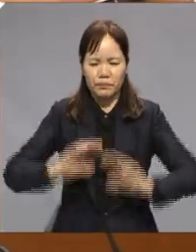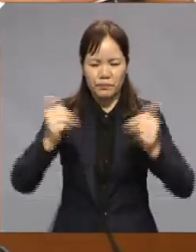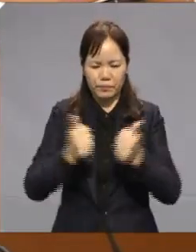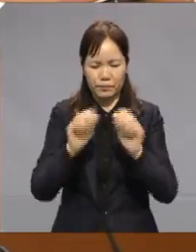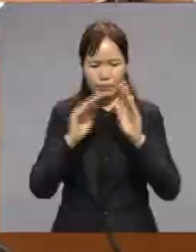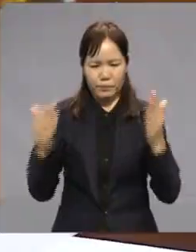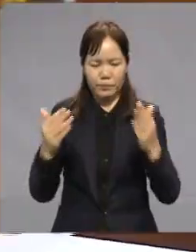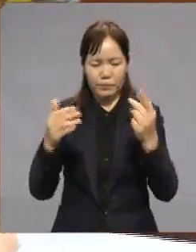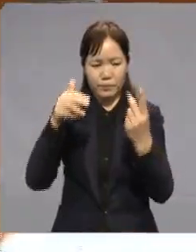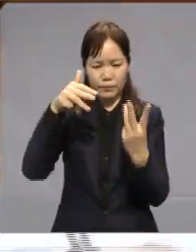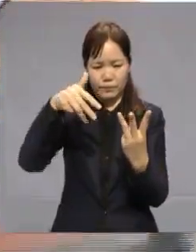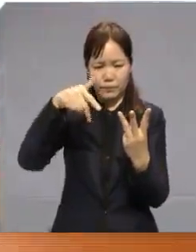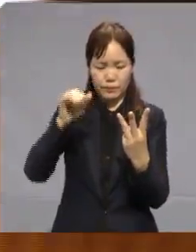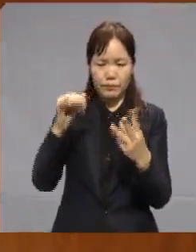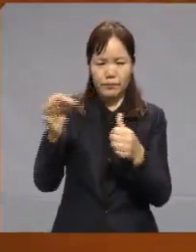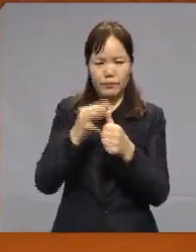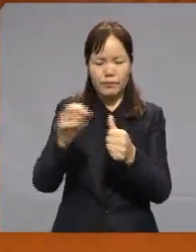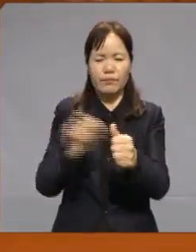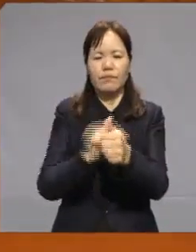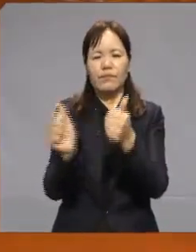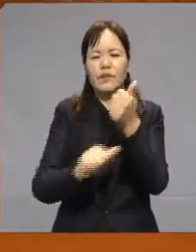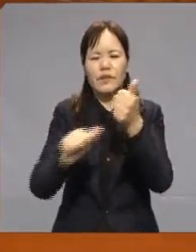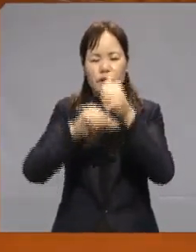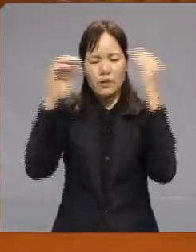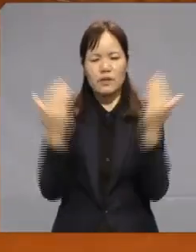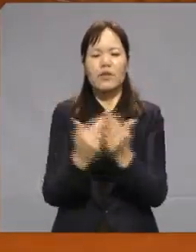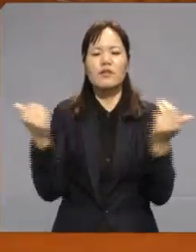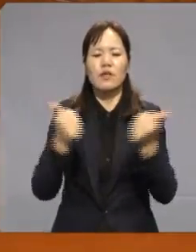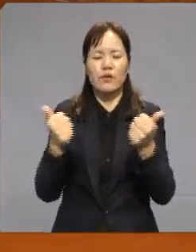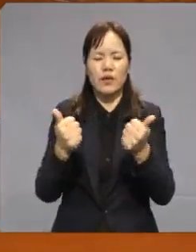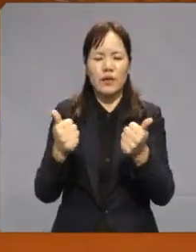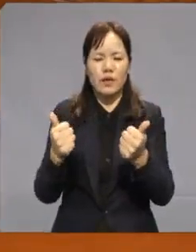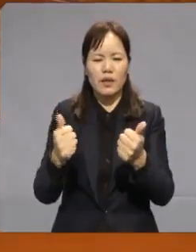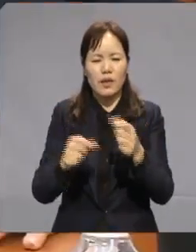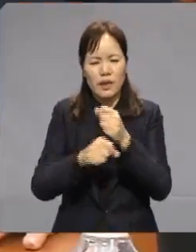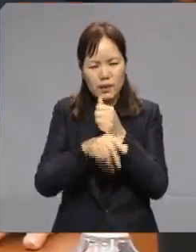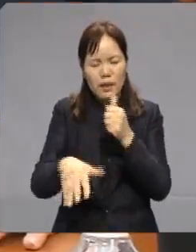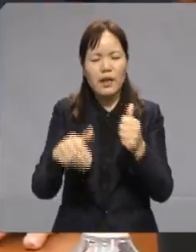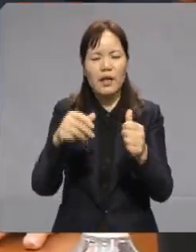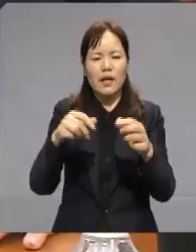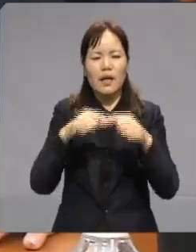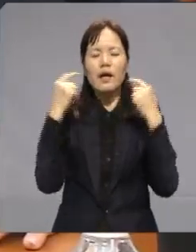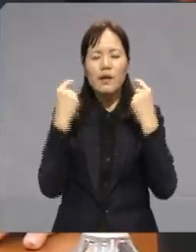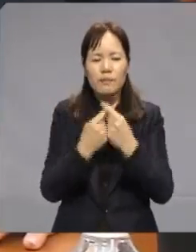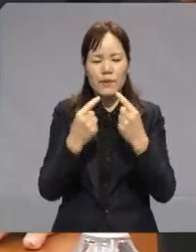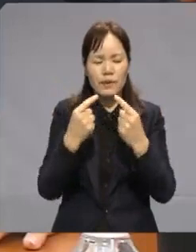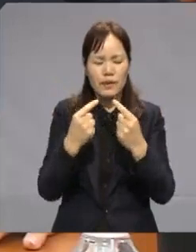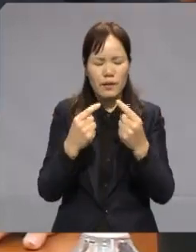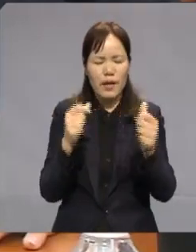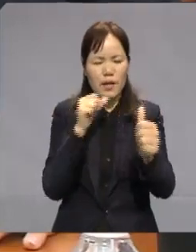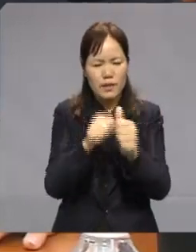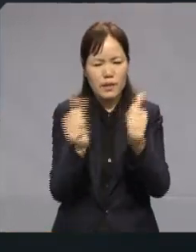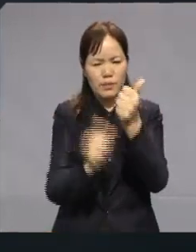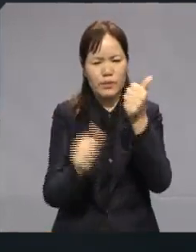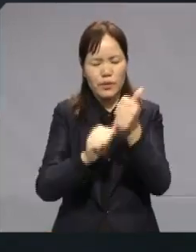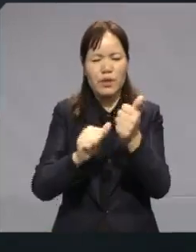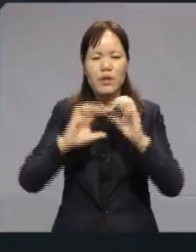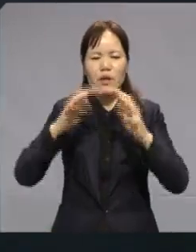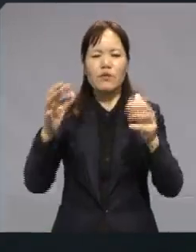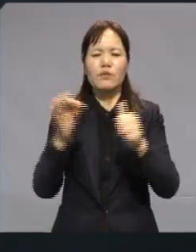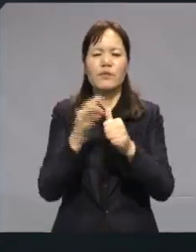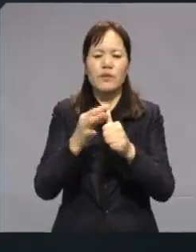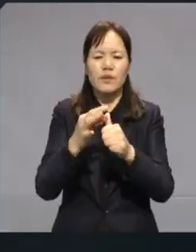국회에서 열린 3기 연금특위의 첫 전체 회의. 특위 산하 민간 자문위원회가 국민연금 개혁안을 두